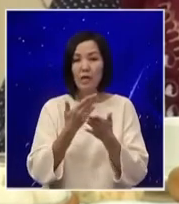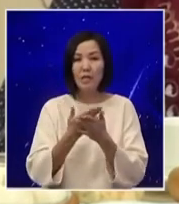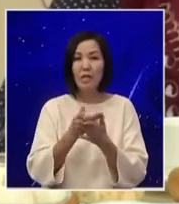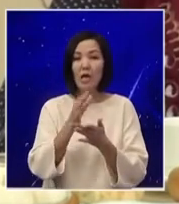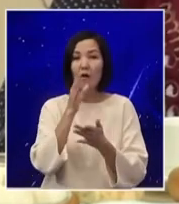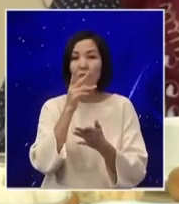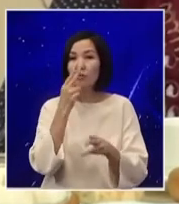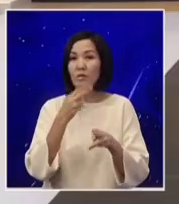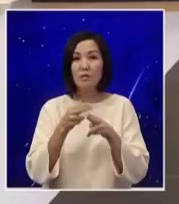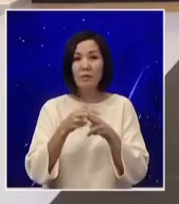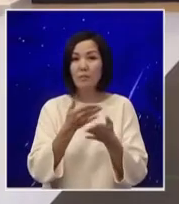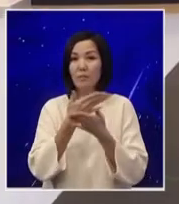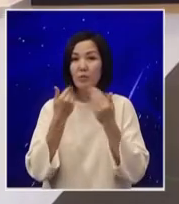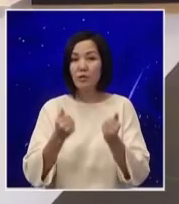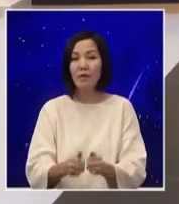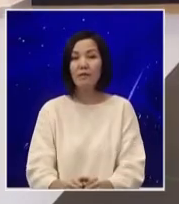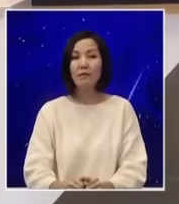для них не помеха